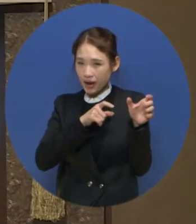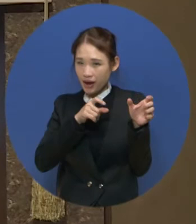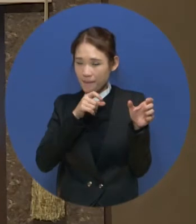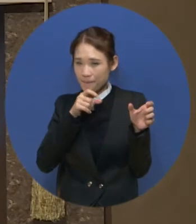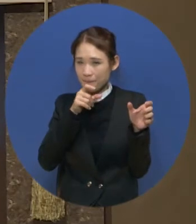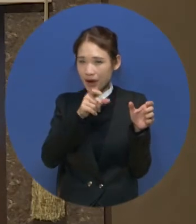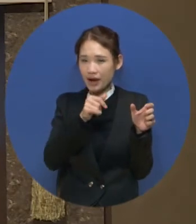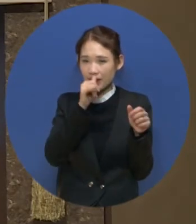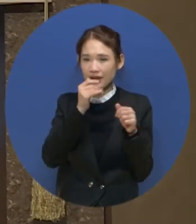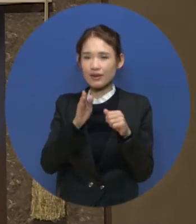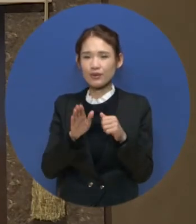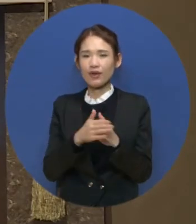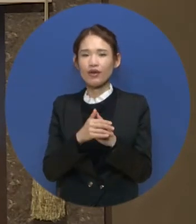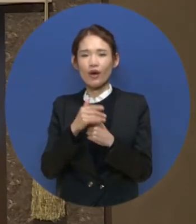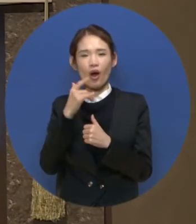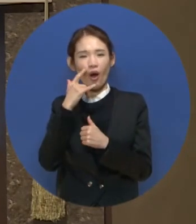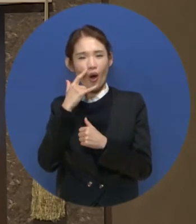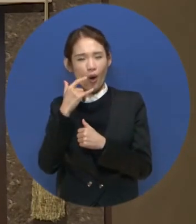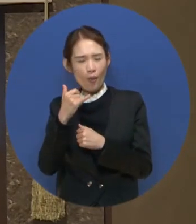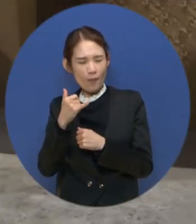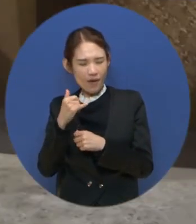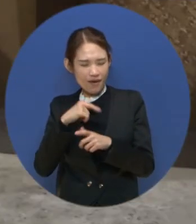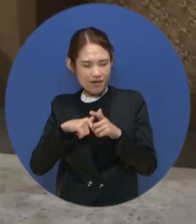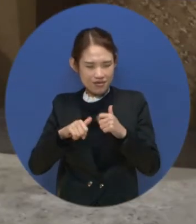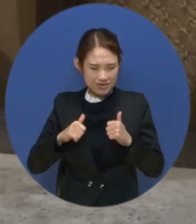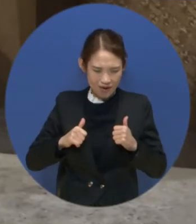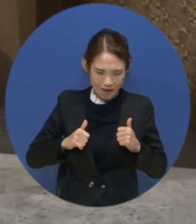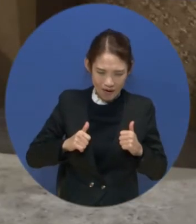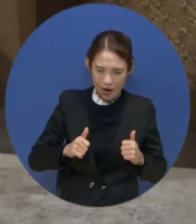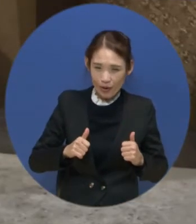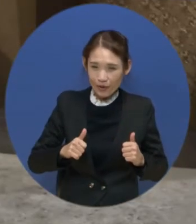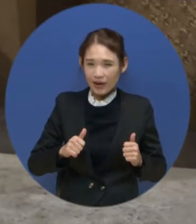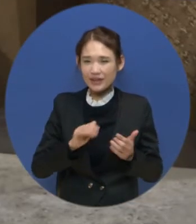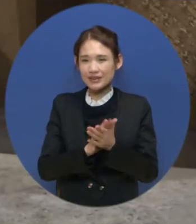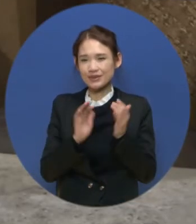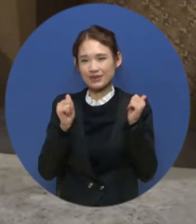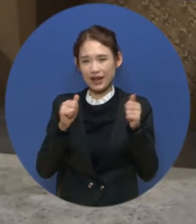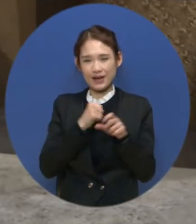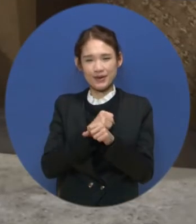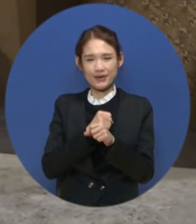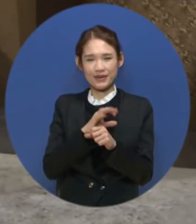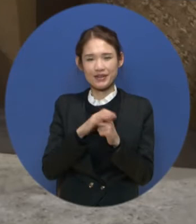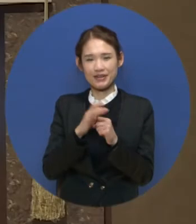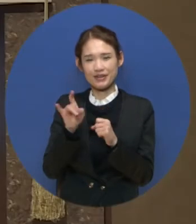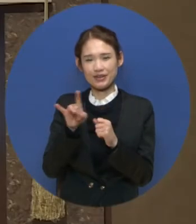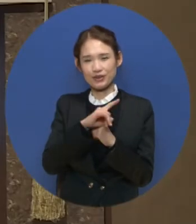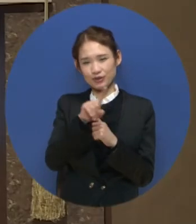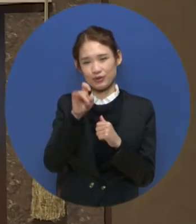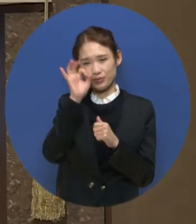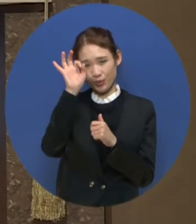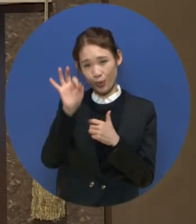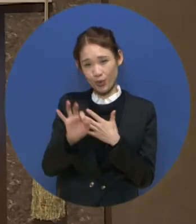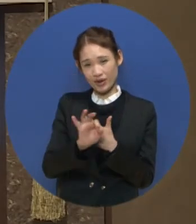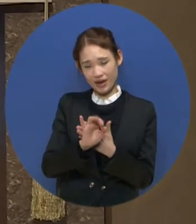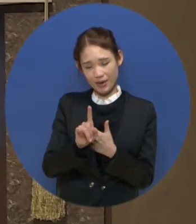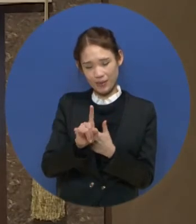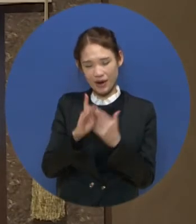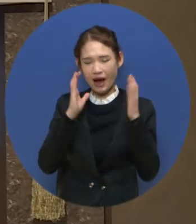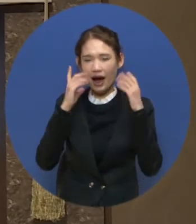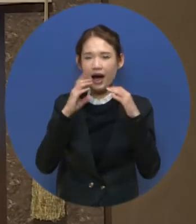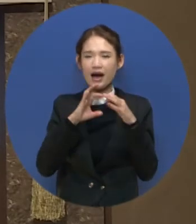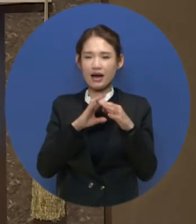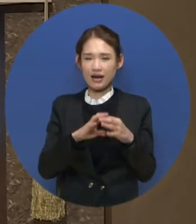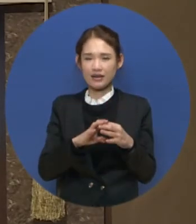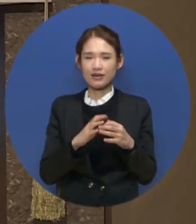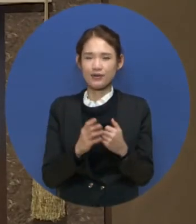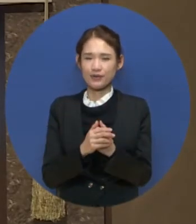네. 부모님들이 더 막 열정적으로 해서 어쨌거나 이제 그걸 이렇게 보니까 아이들이